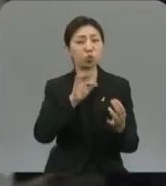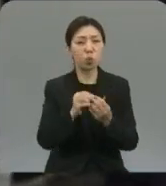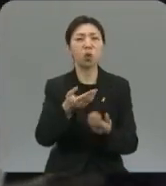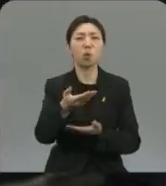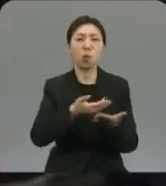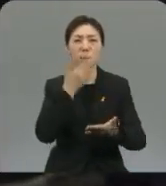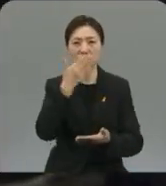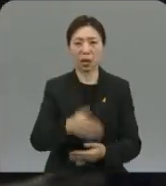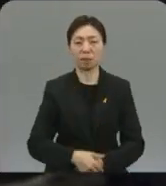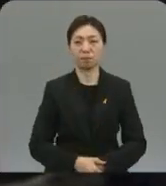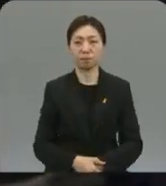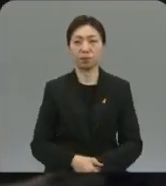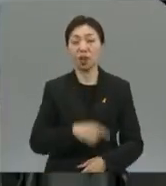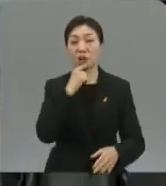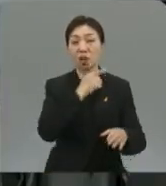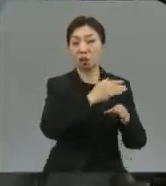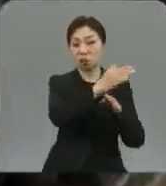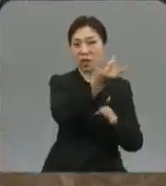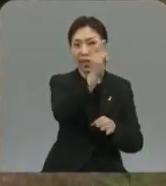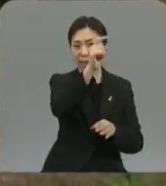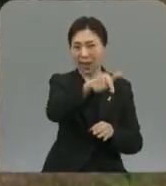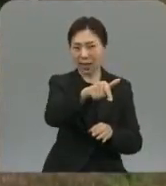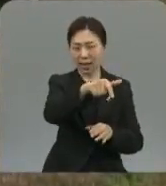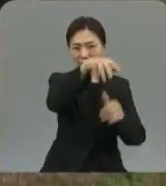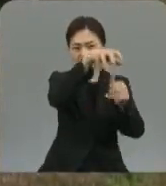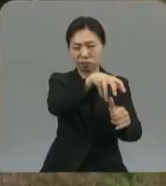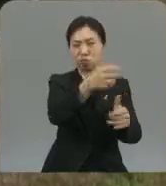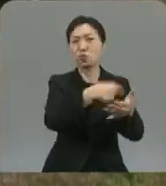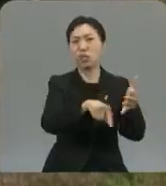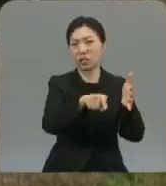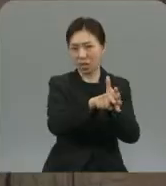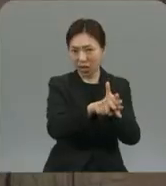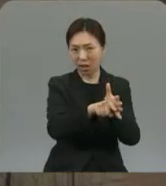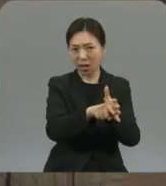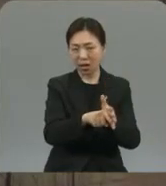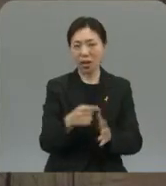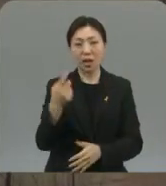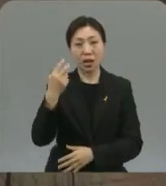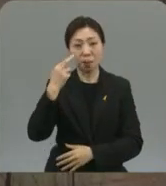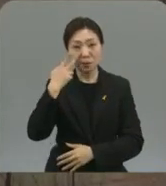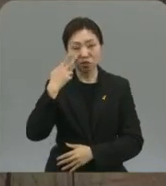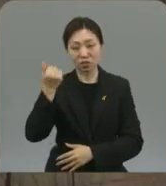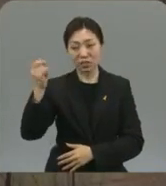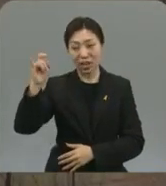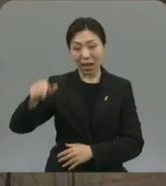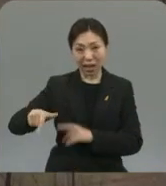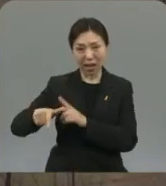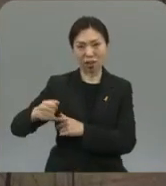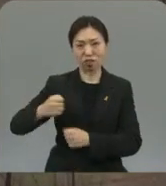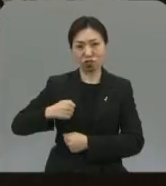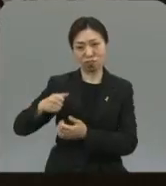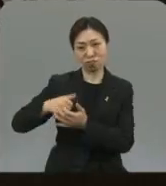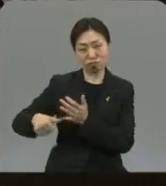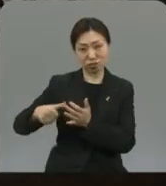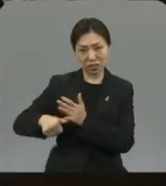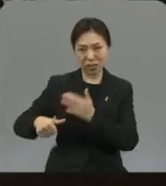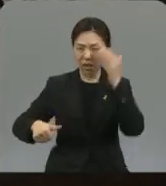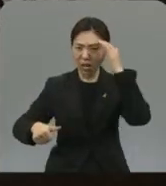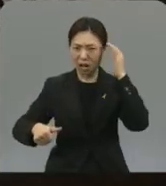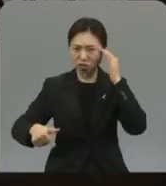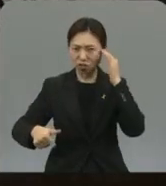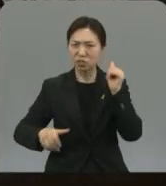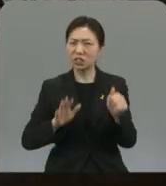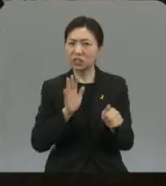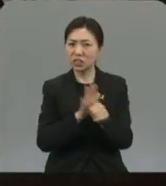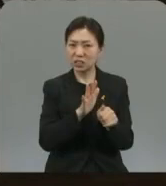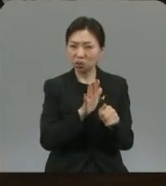élargie des États-Unis face aux armes nucléaires nord-coréennes a aussi été abordée. Chun Young-woo, ancien haut diplomate et conseiller à la Chung-hwa-dae,